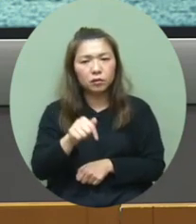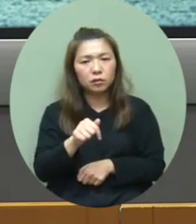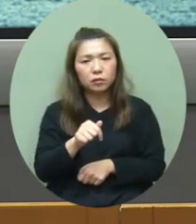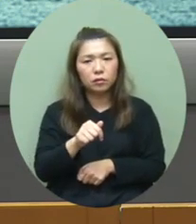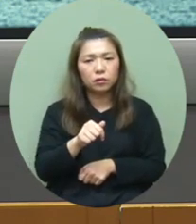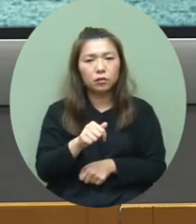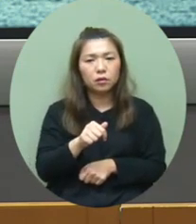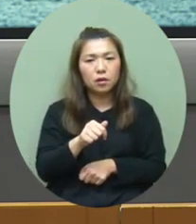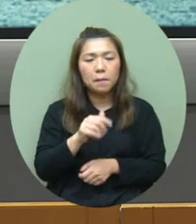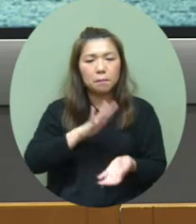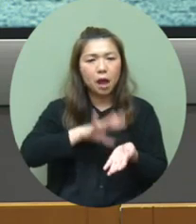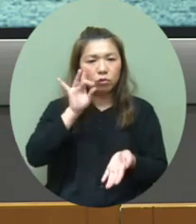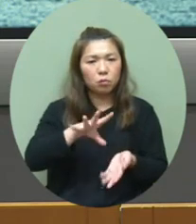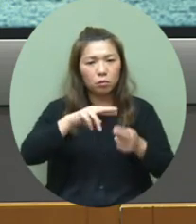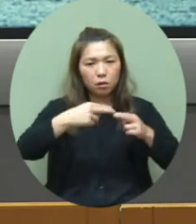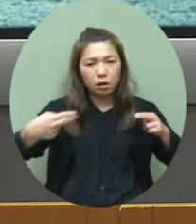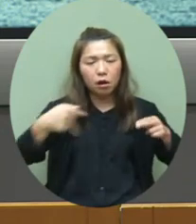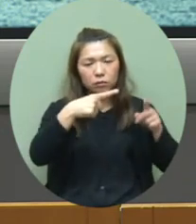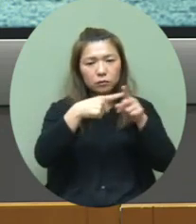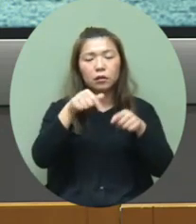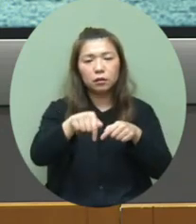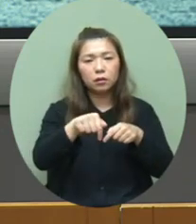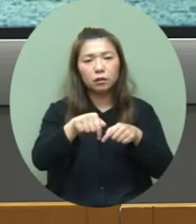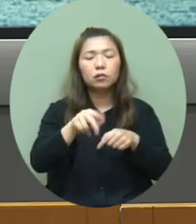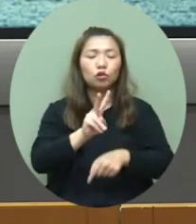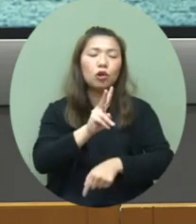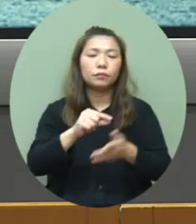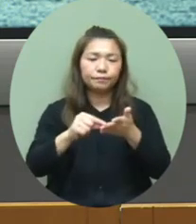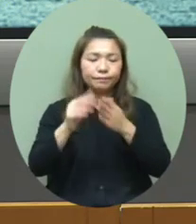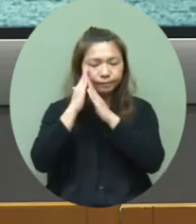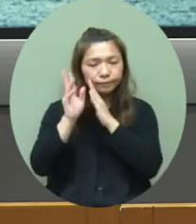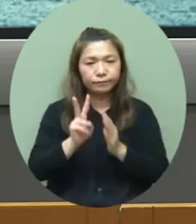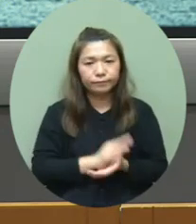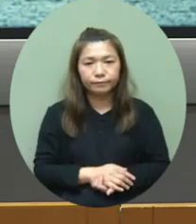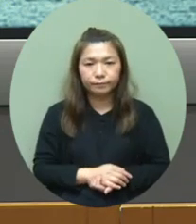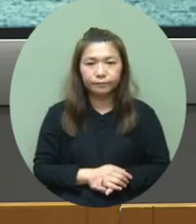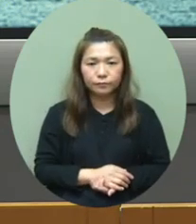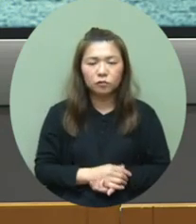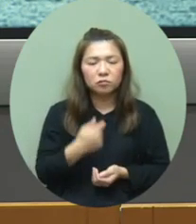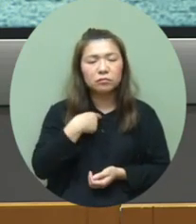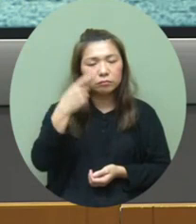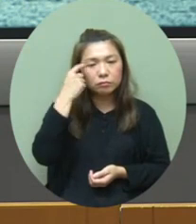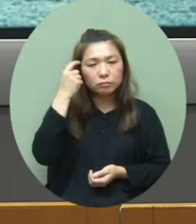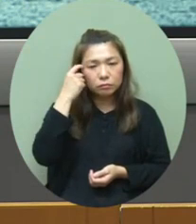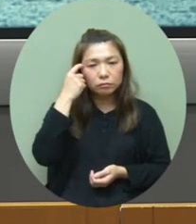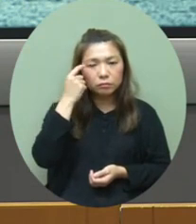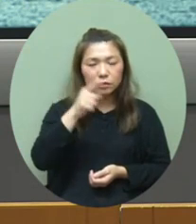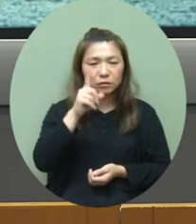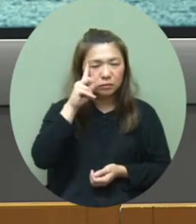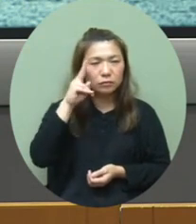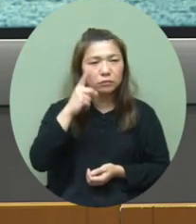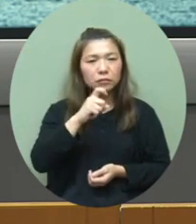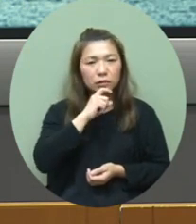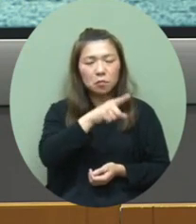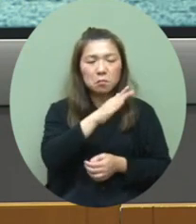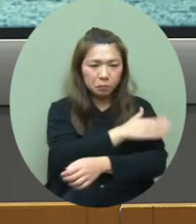個病毒株嗰個人士咧都係院友嚟嘅，咁但係我哋都知道呢一兩日都有一